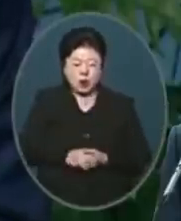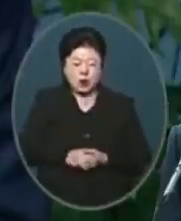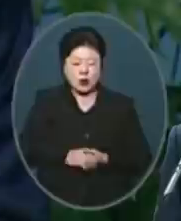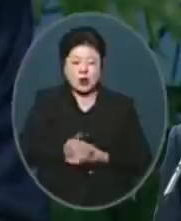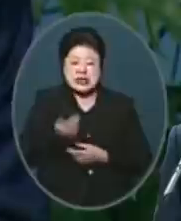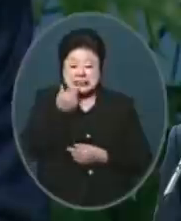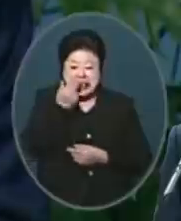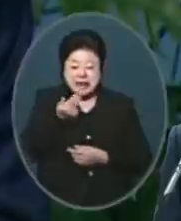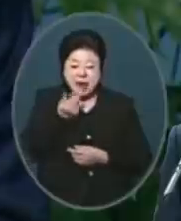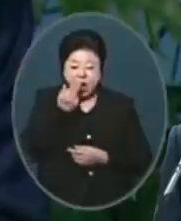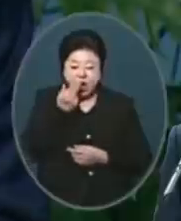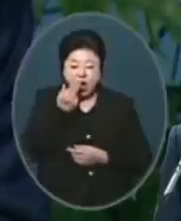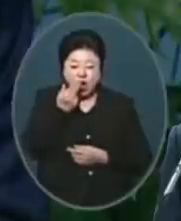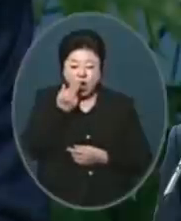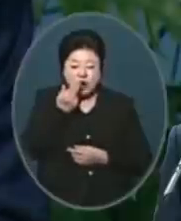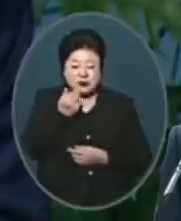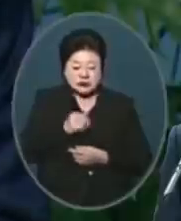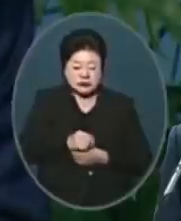생명도